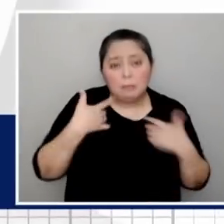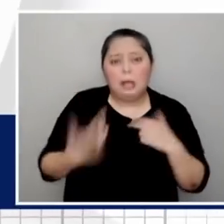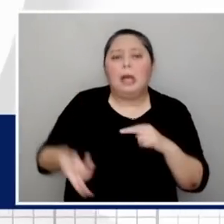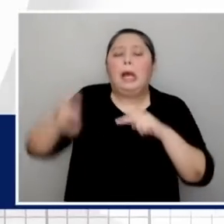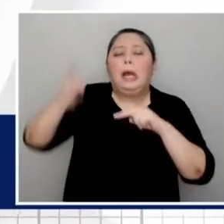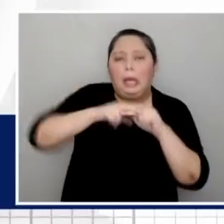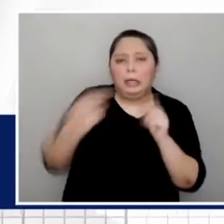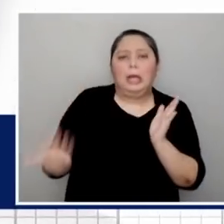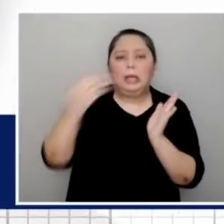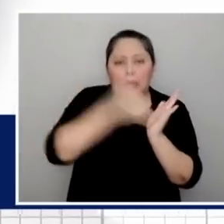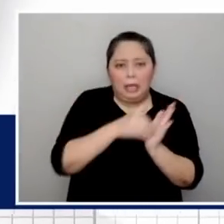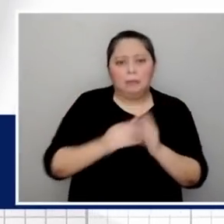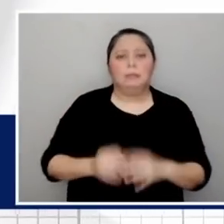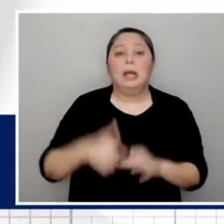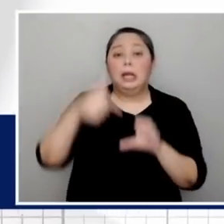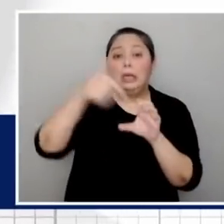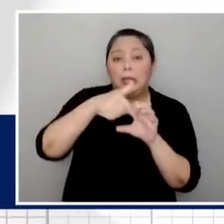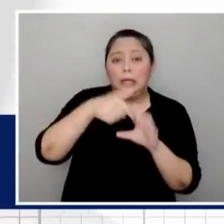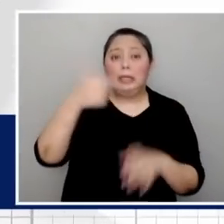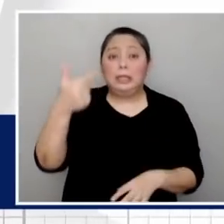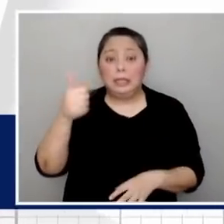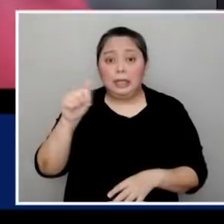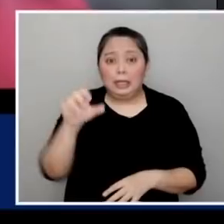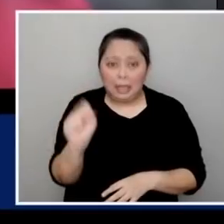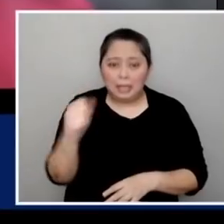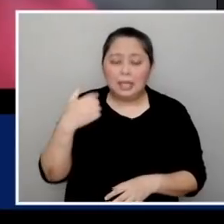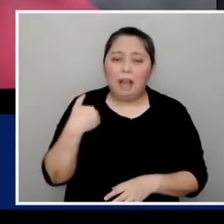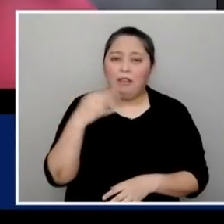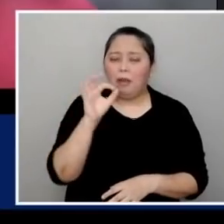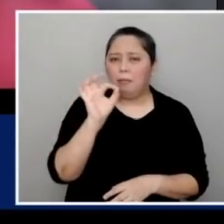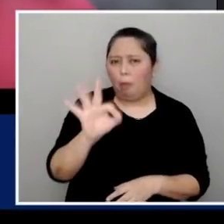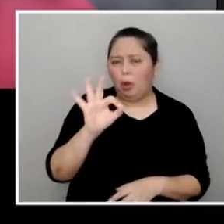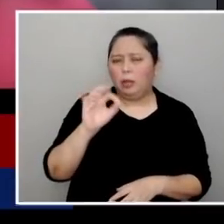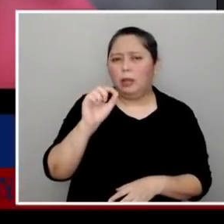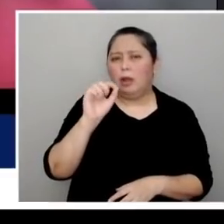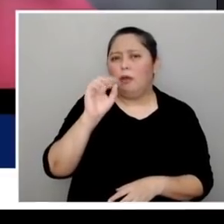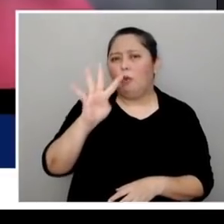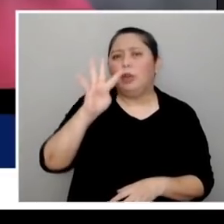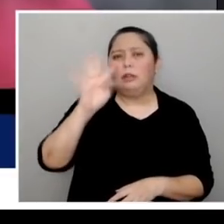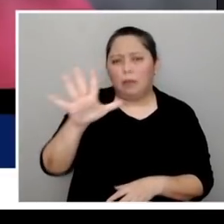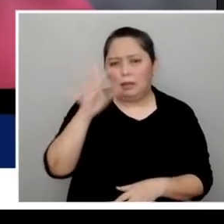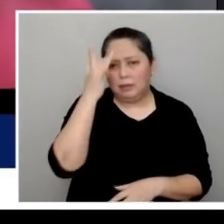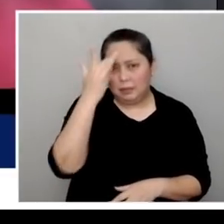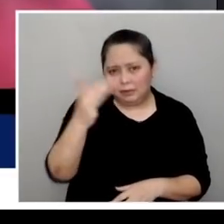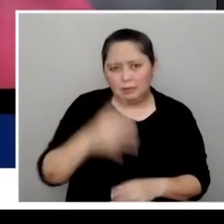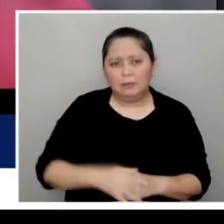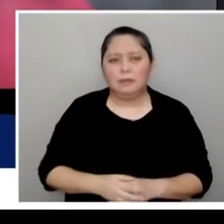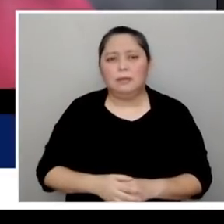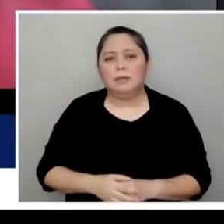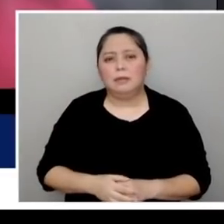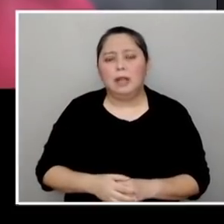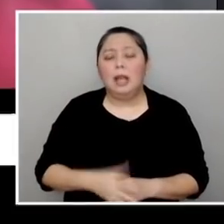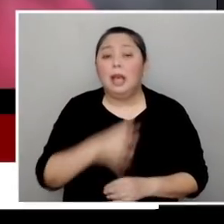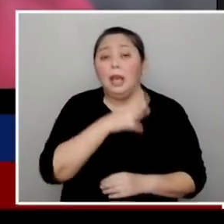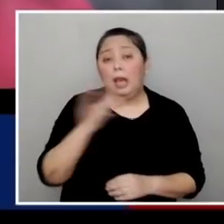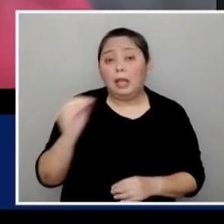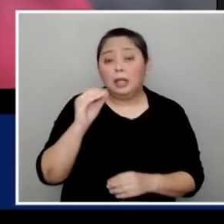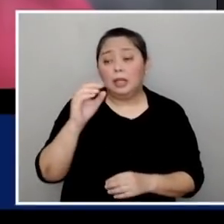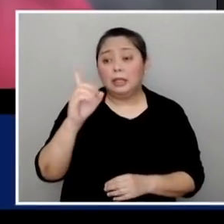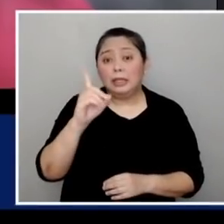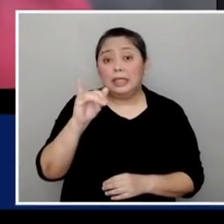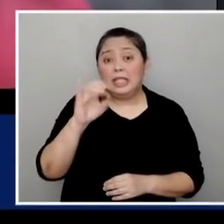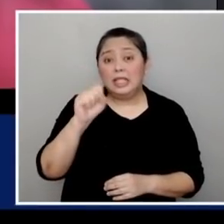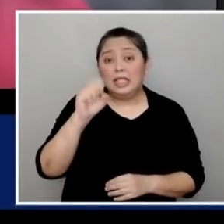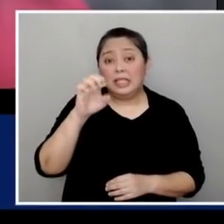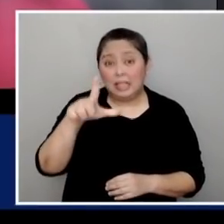centavos sa gasolina at kerosene. Nagkaroon ng pagtaas sa presyo ng petroleum products. Una, dahil pa rin